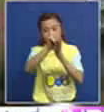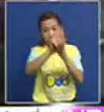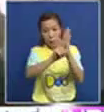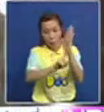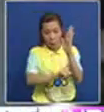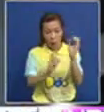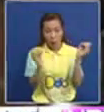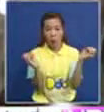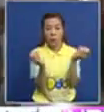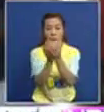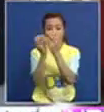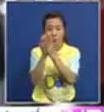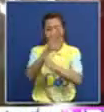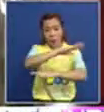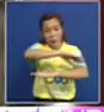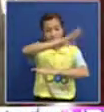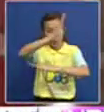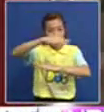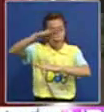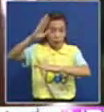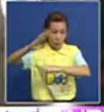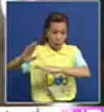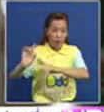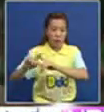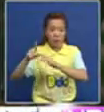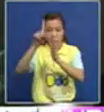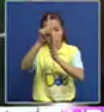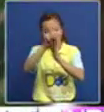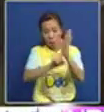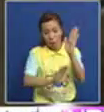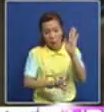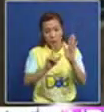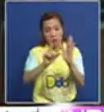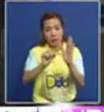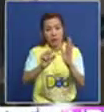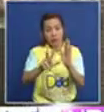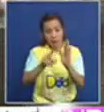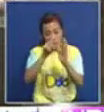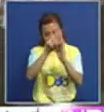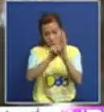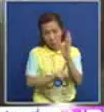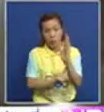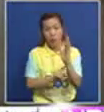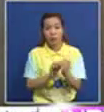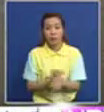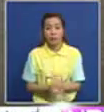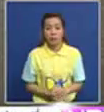ฉพาะตามยอดดอยที่มีอุณหภูมิลดต่ำกว่า10 องศาเซลเซียสในช่วงกลางคืนค่ะ